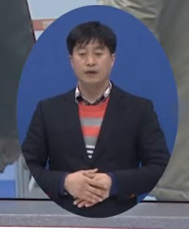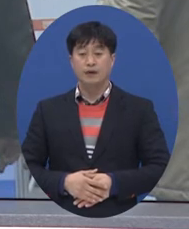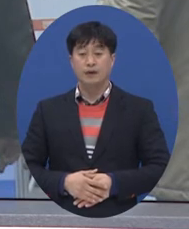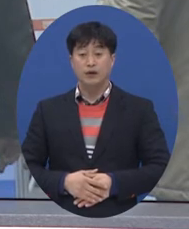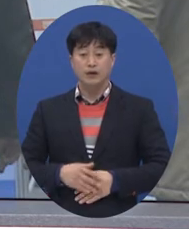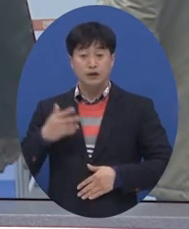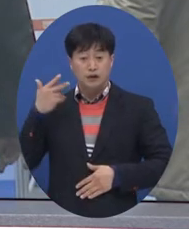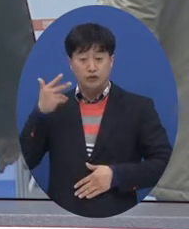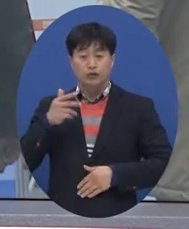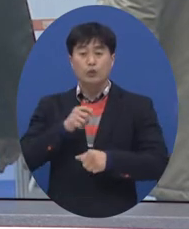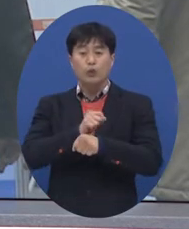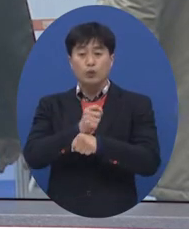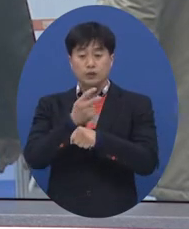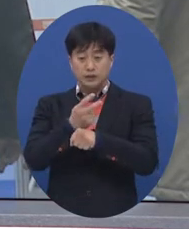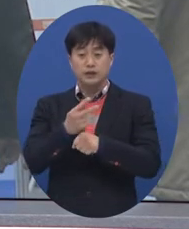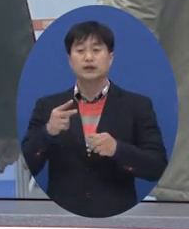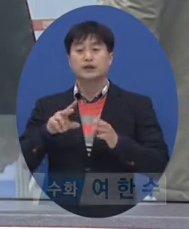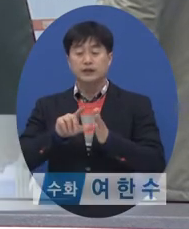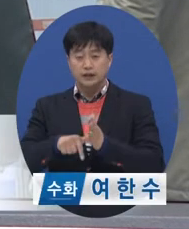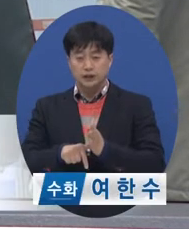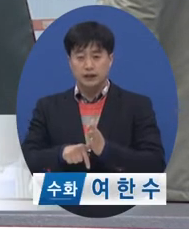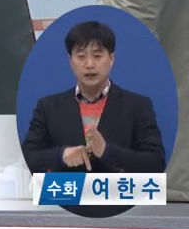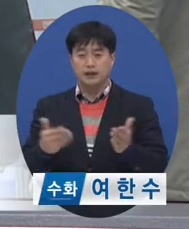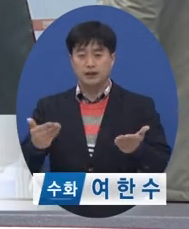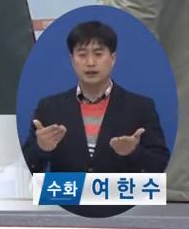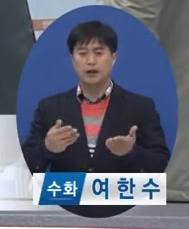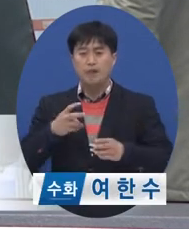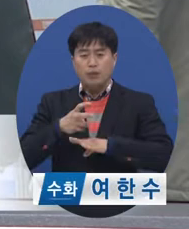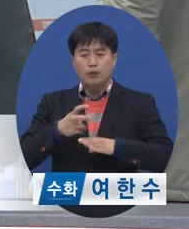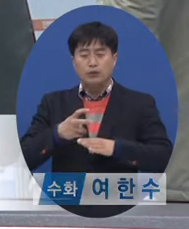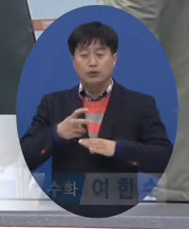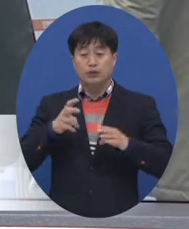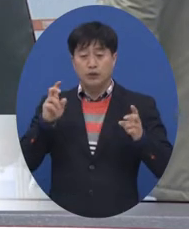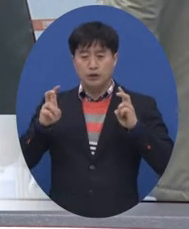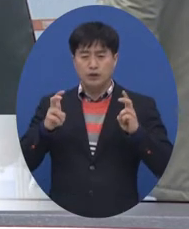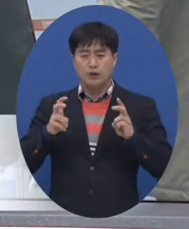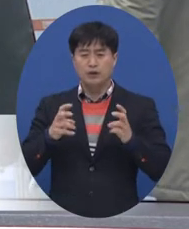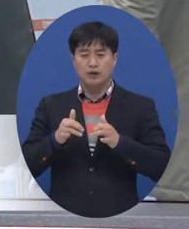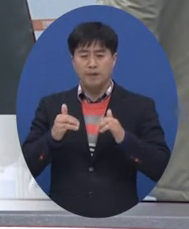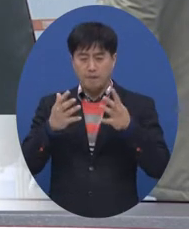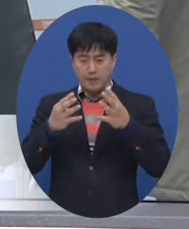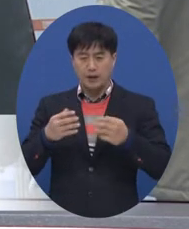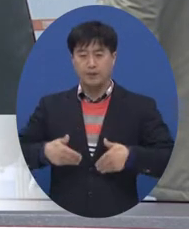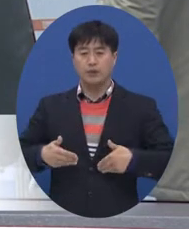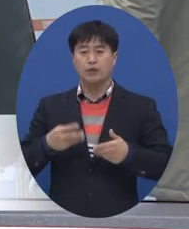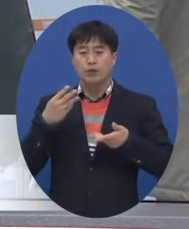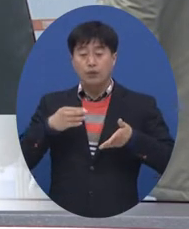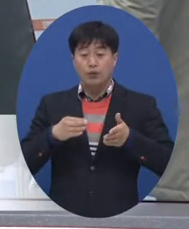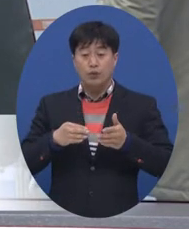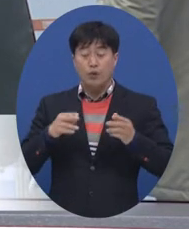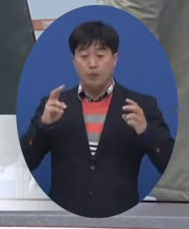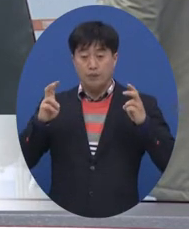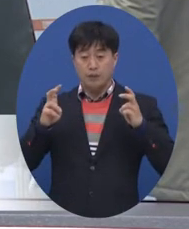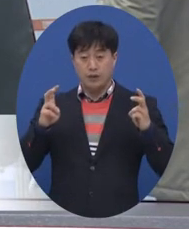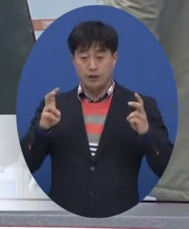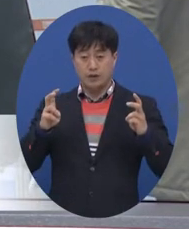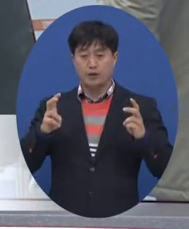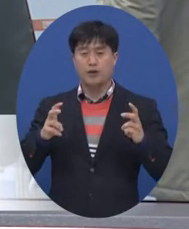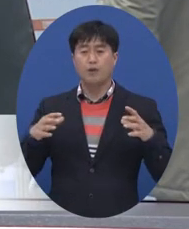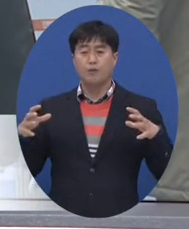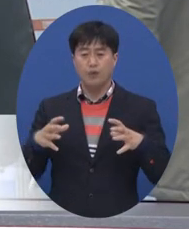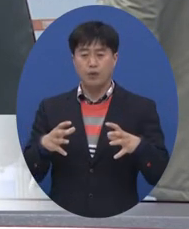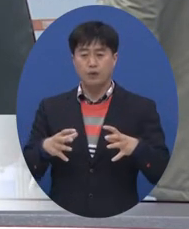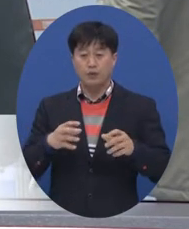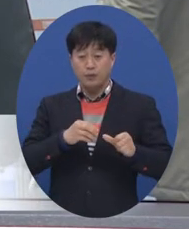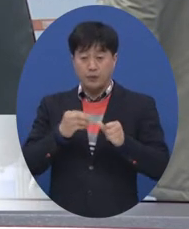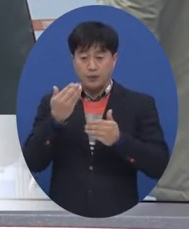주 50시간 근무제 시행으로 버스 업계는 대규모 인력이 필요한데요. 경기도 버스 업체들이 모여 상담부터 현장 채용까지 진행하는